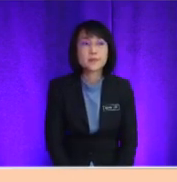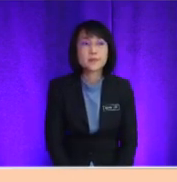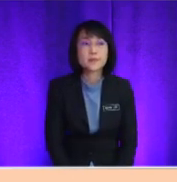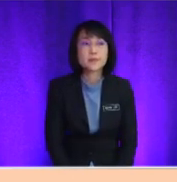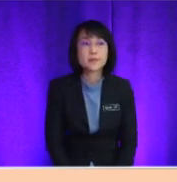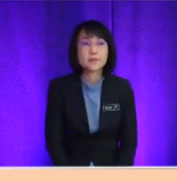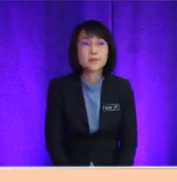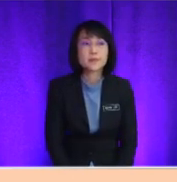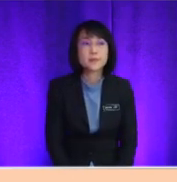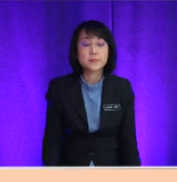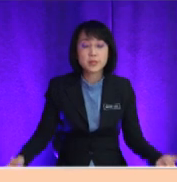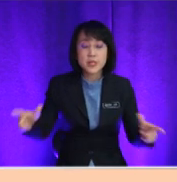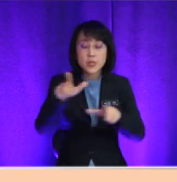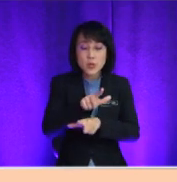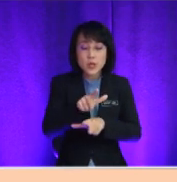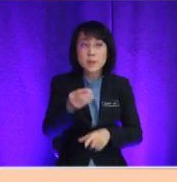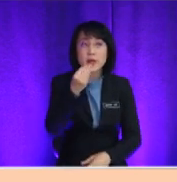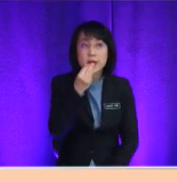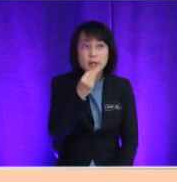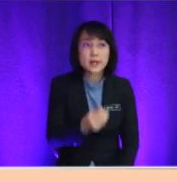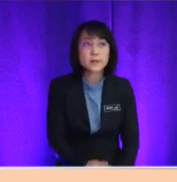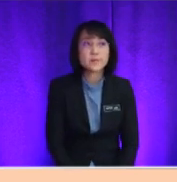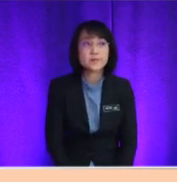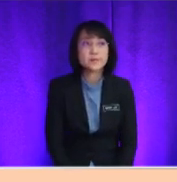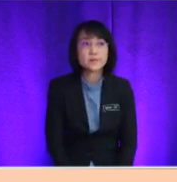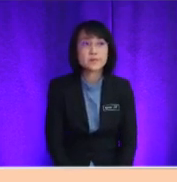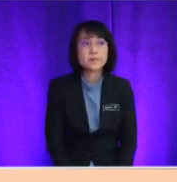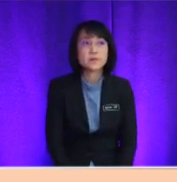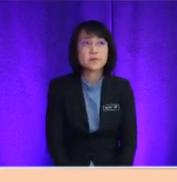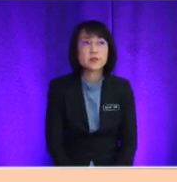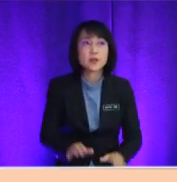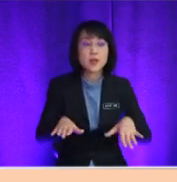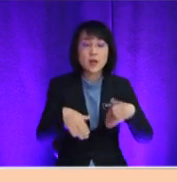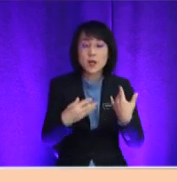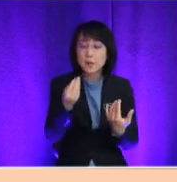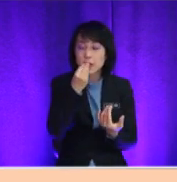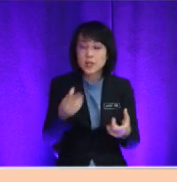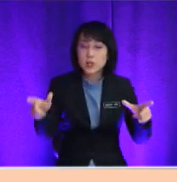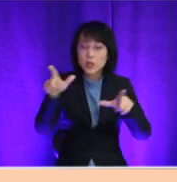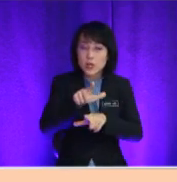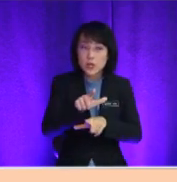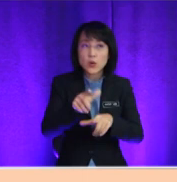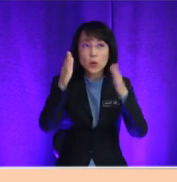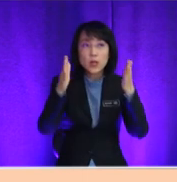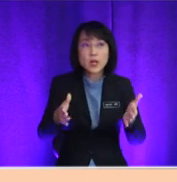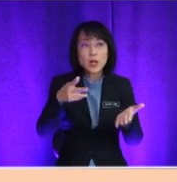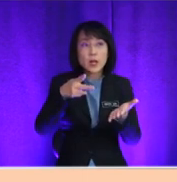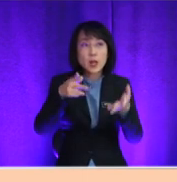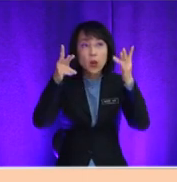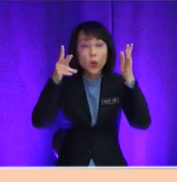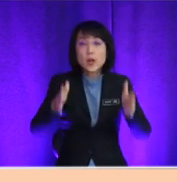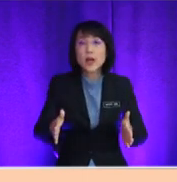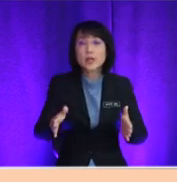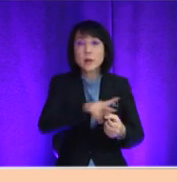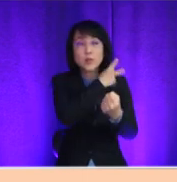perlindungan makanan macam mana yang dikatakan makanan itu dilindungi oleh pihak pengendali makanan itu semua dalam peraturan akan ada